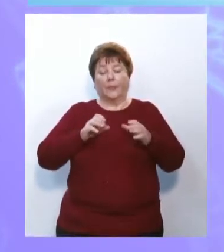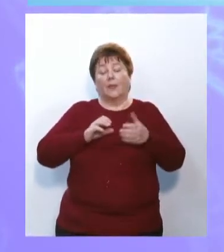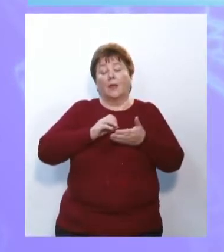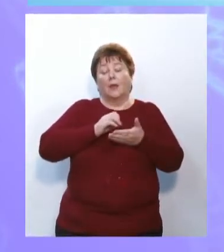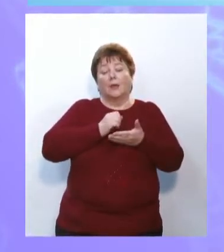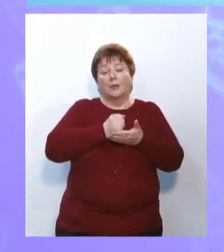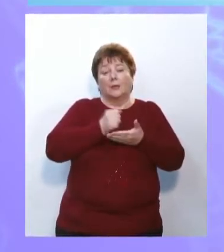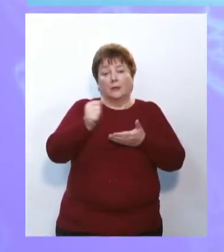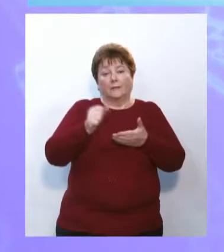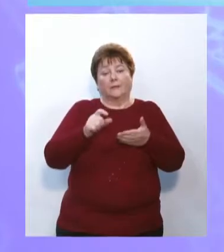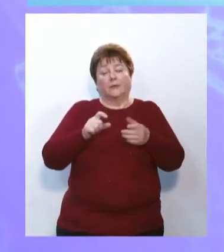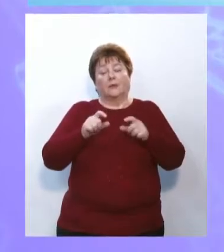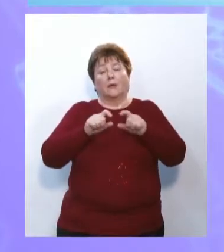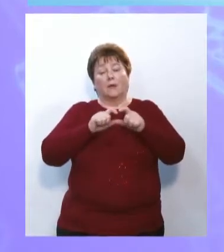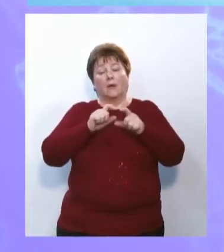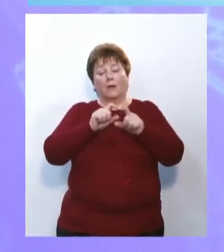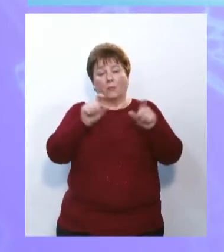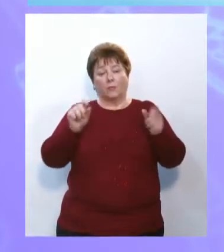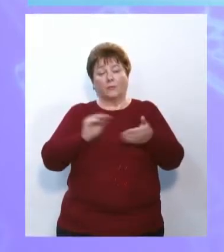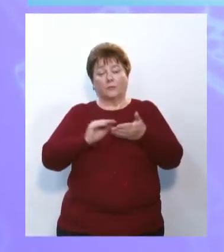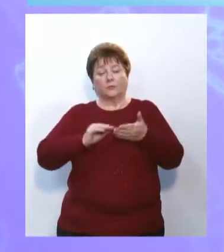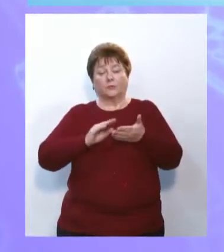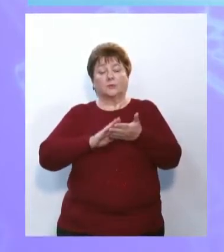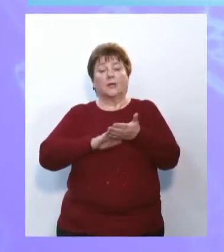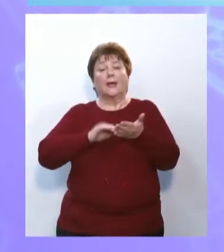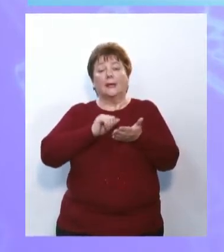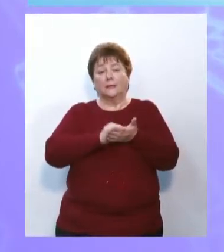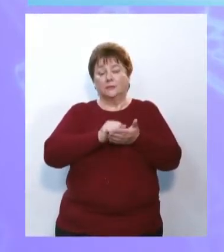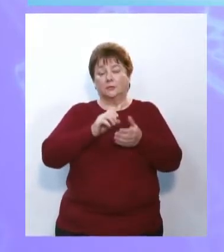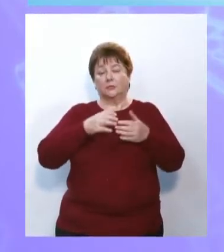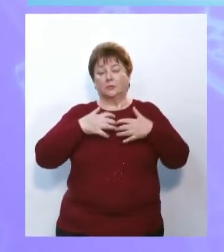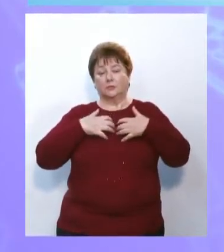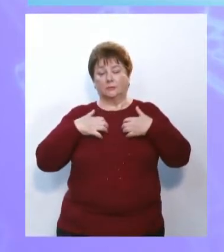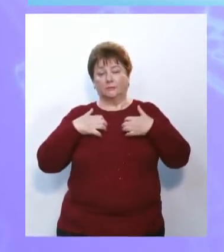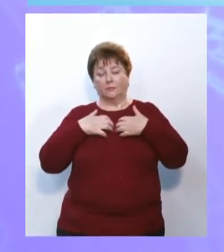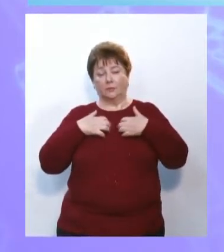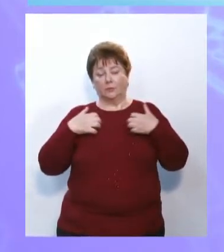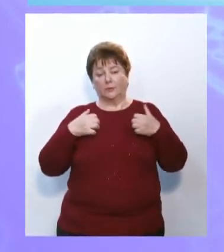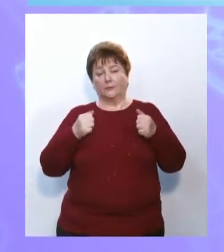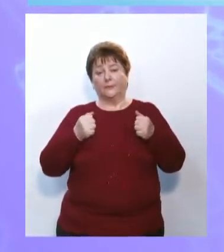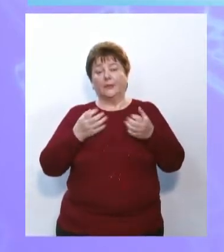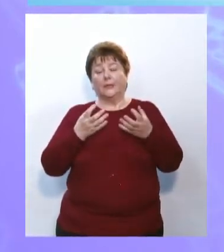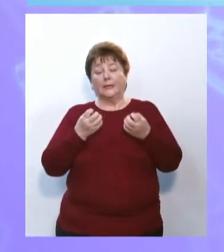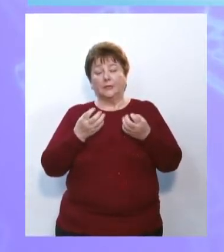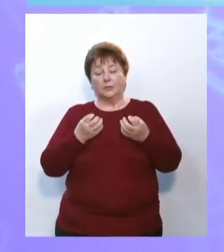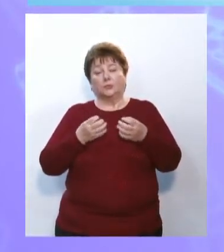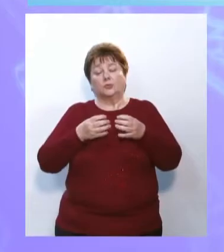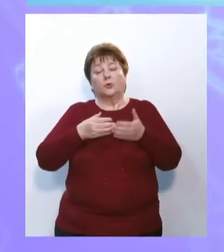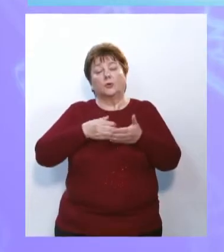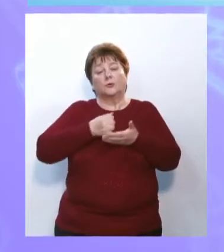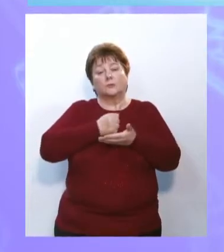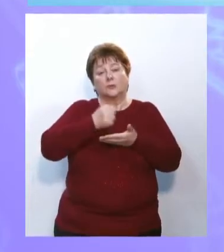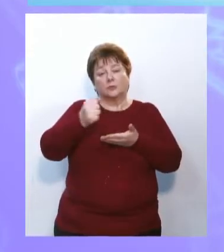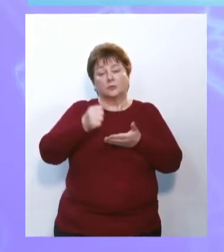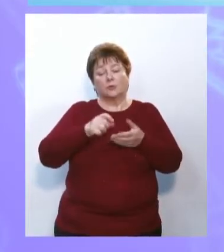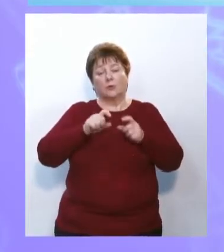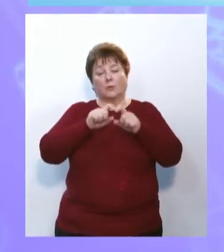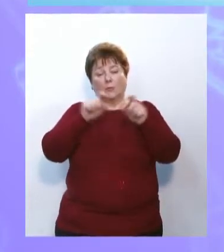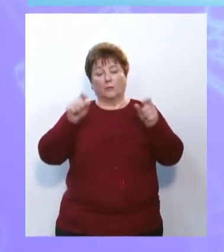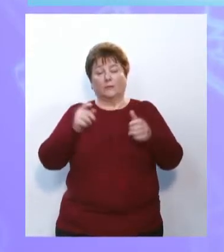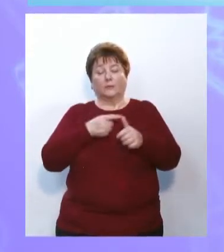большой буквы пишутся клички животных. Еще с большой буквы пишутся